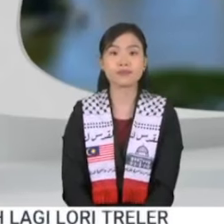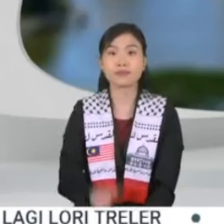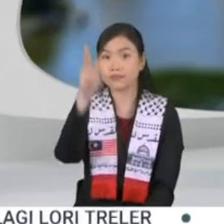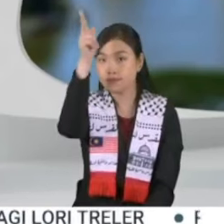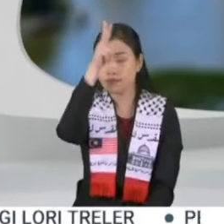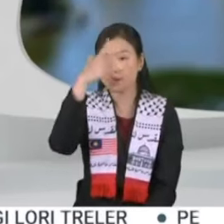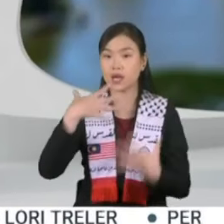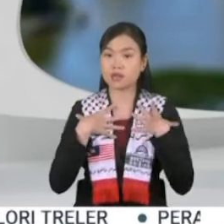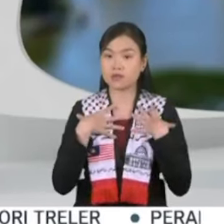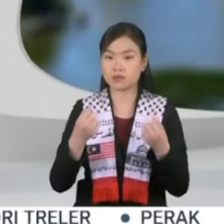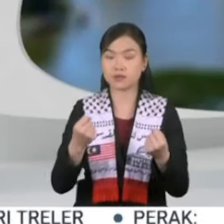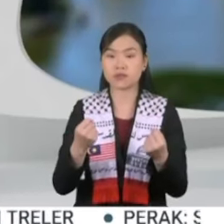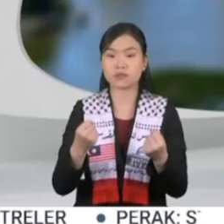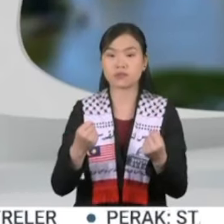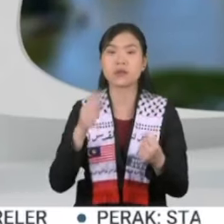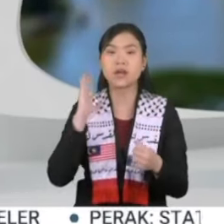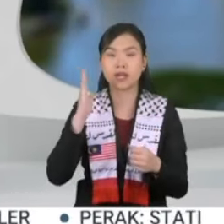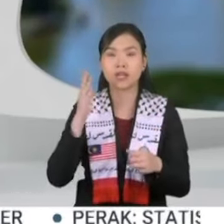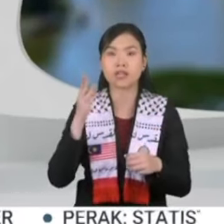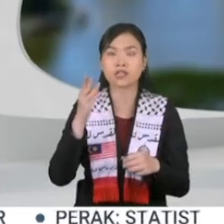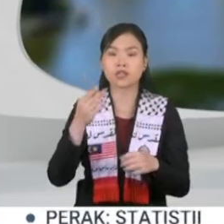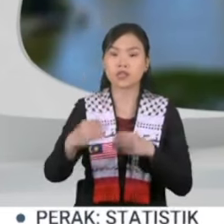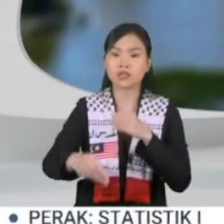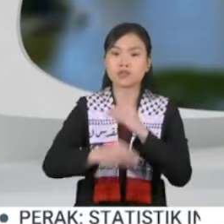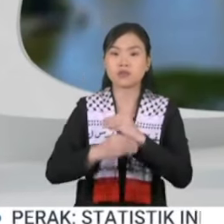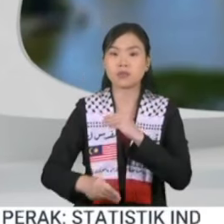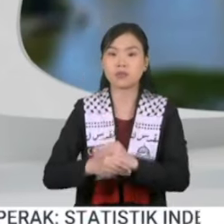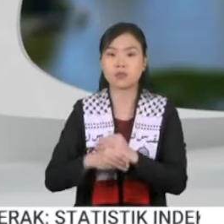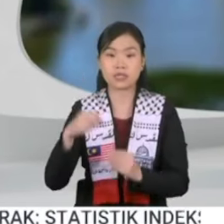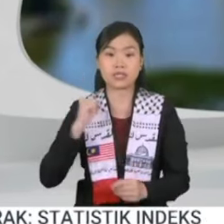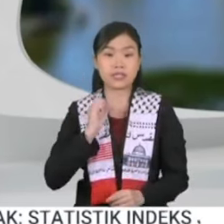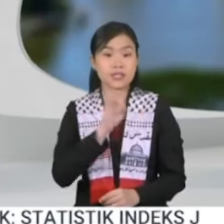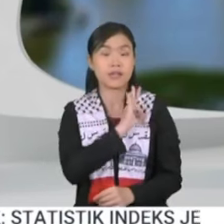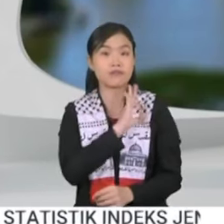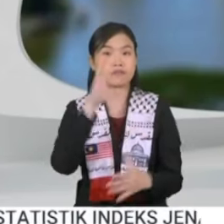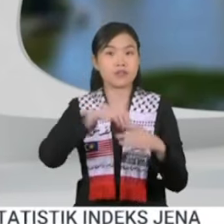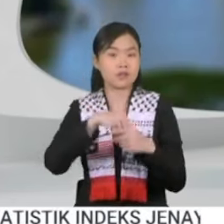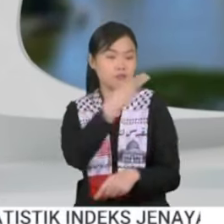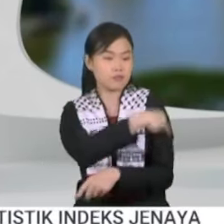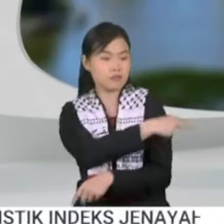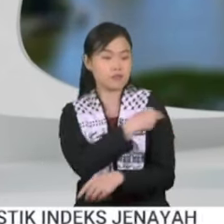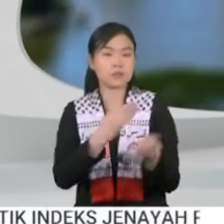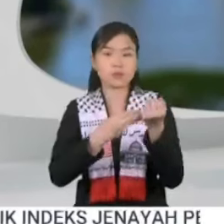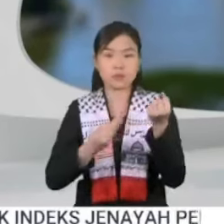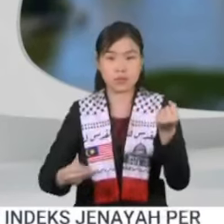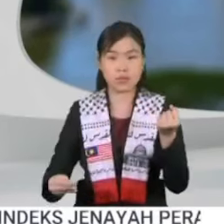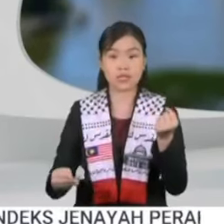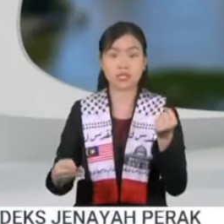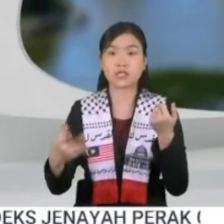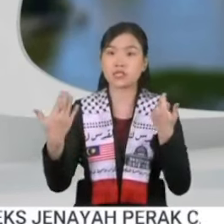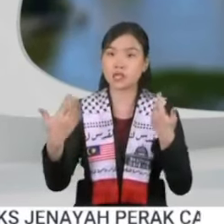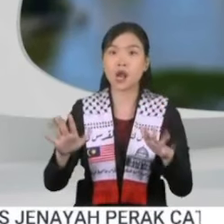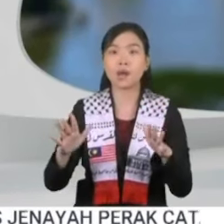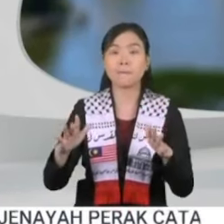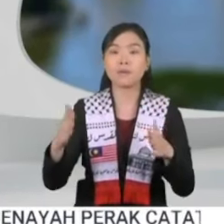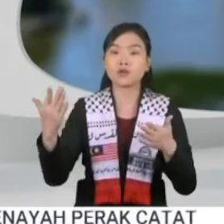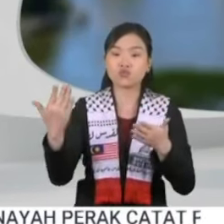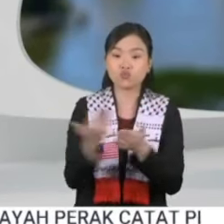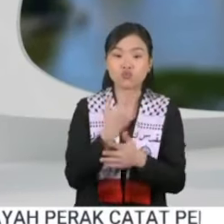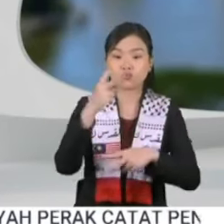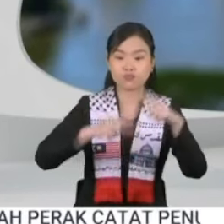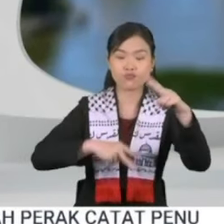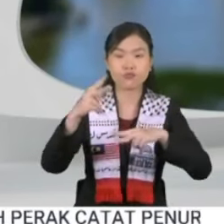Kementerian Kesihatan KKM akan menambah pegawai serta kakitangan di Hospital Miri dengan siapnya bangunan tambahan hospital berkenaan yang